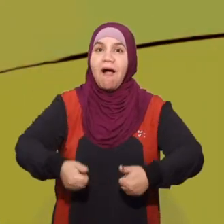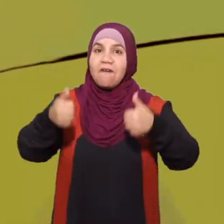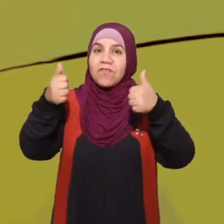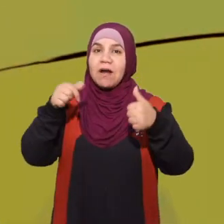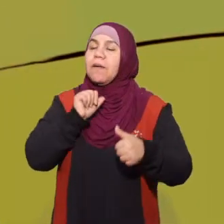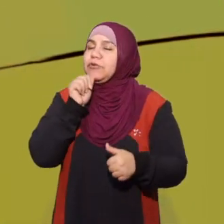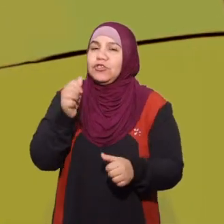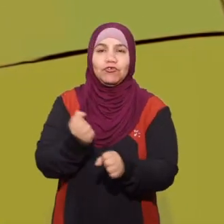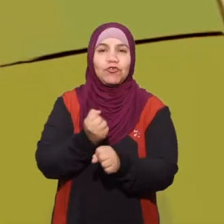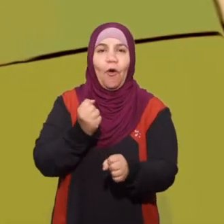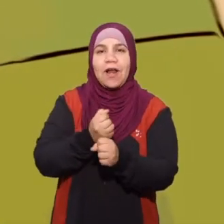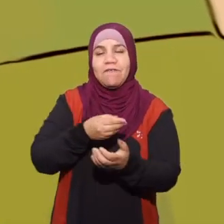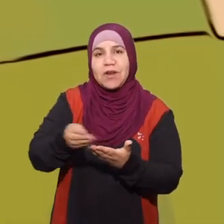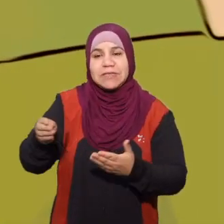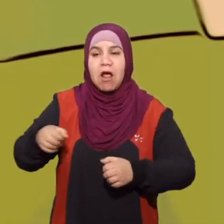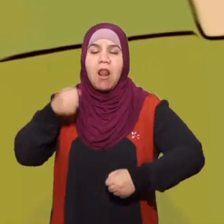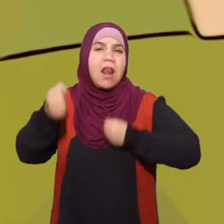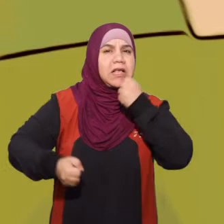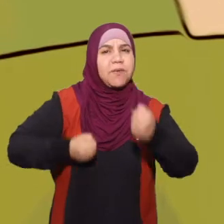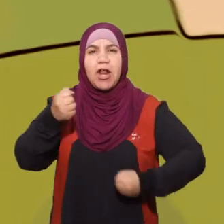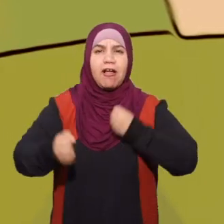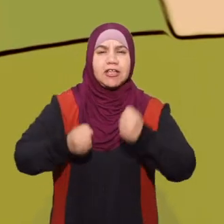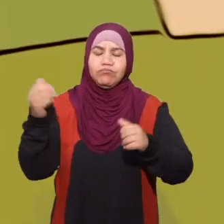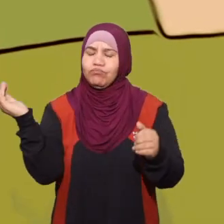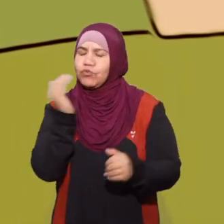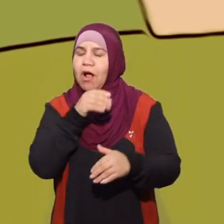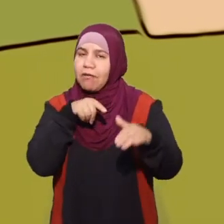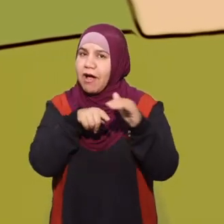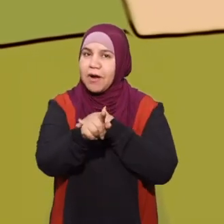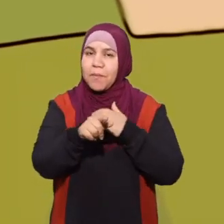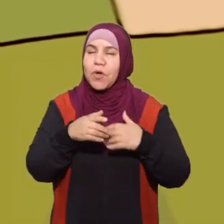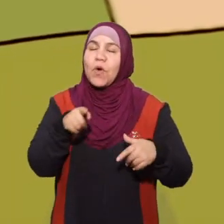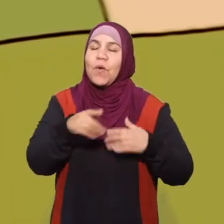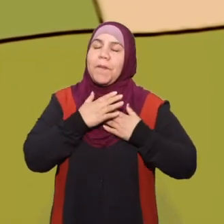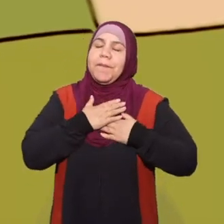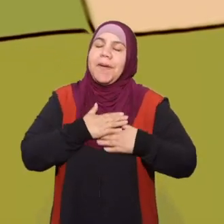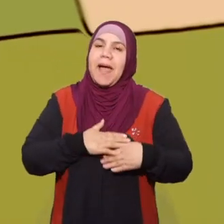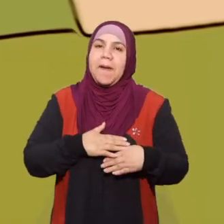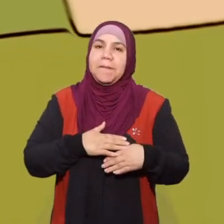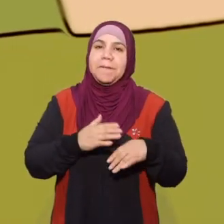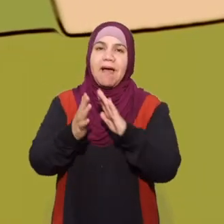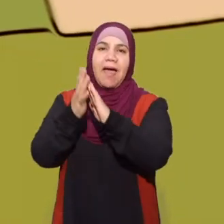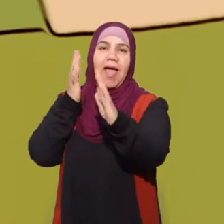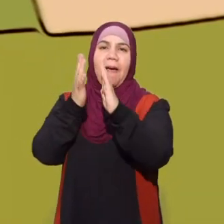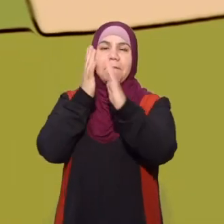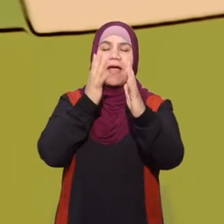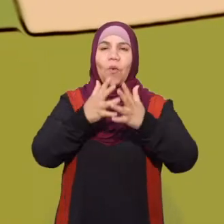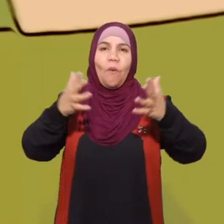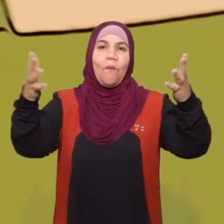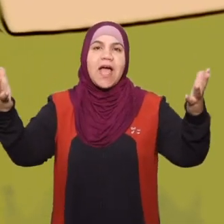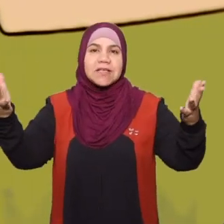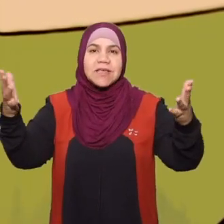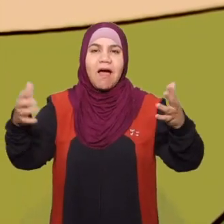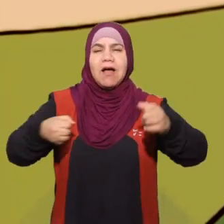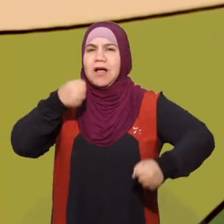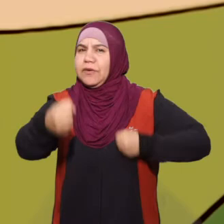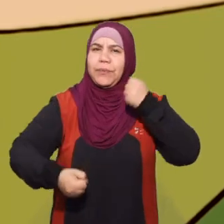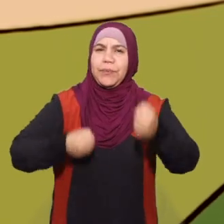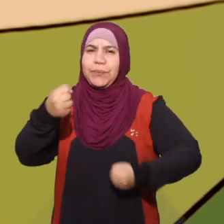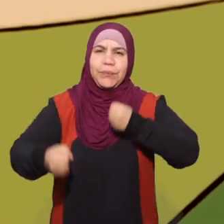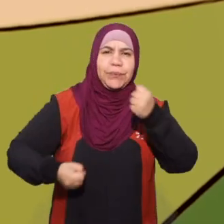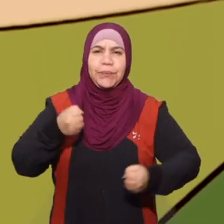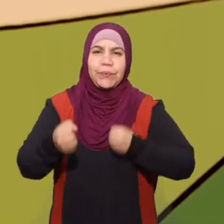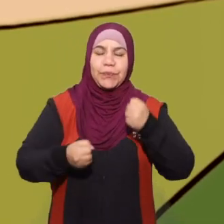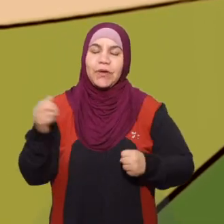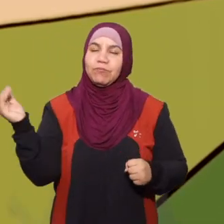مزرعة، وأن عليه أن يركض ويركض. حن للبرار الواسعة من جديد، أطلق ساقيه